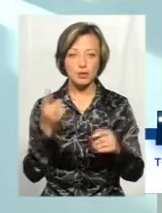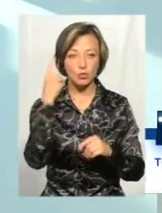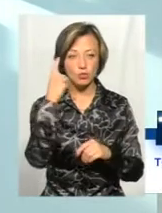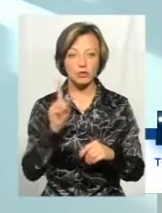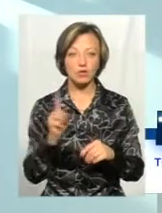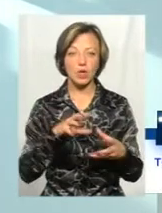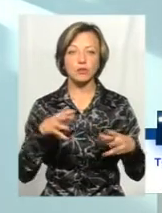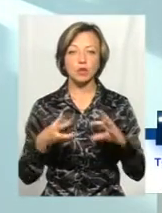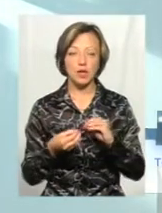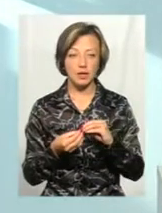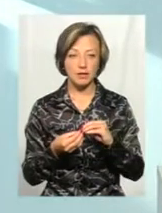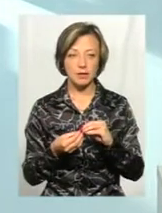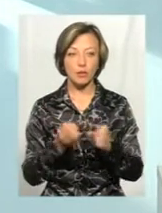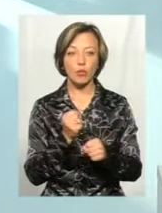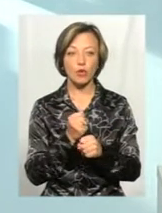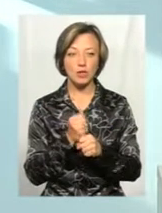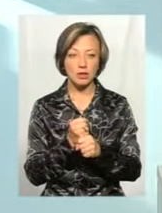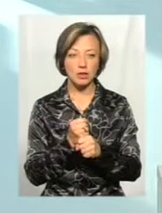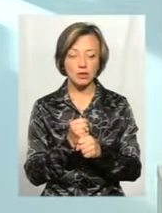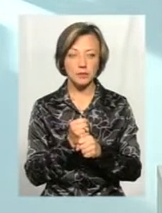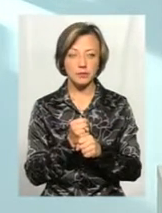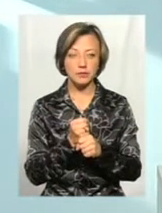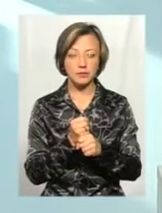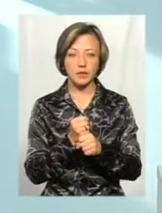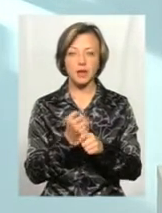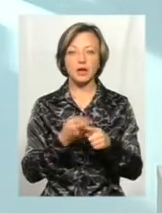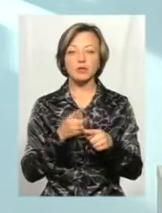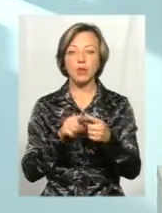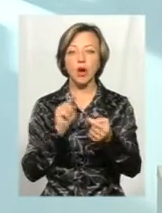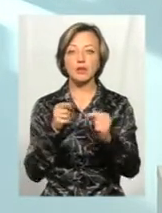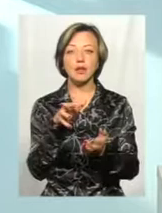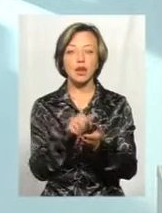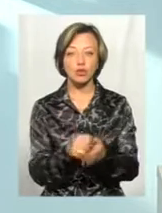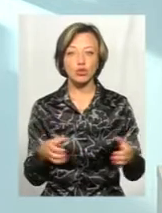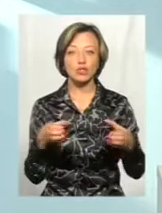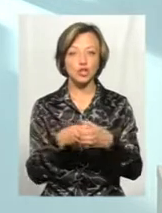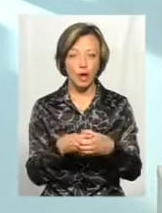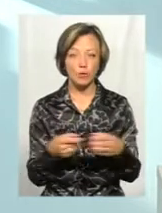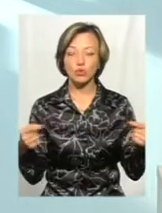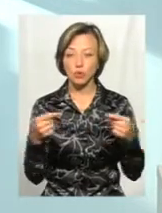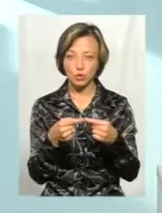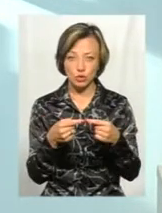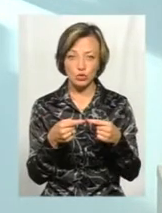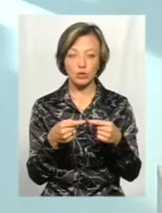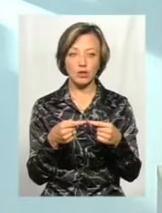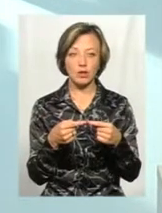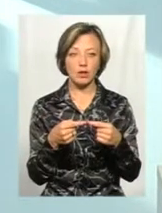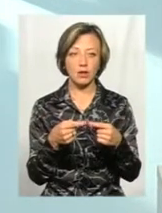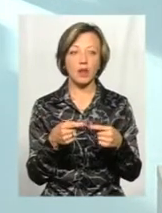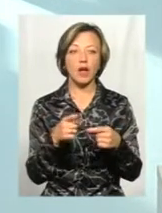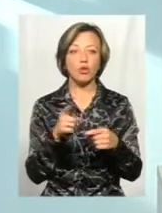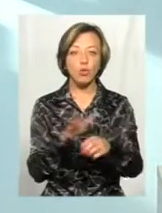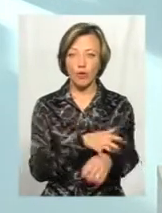що результативність роботи цього антирейдерського штабу, вона точно не заставить